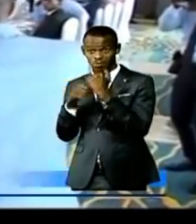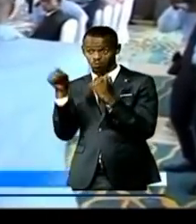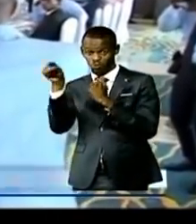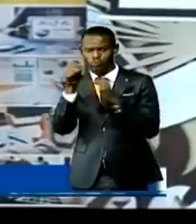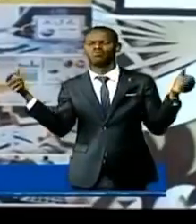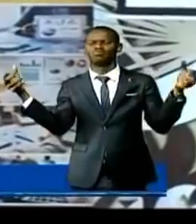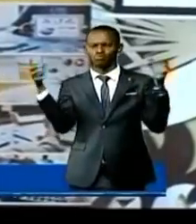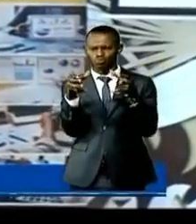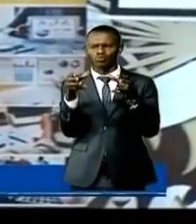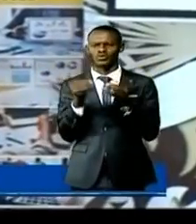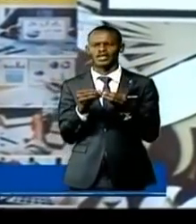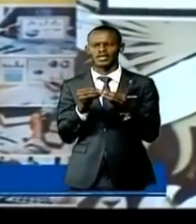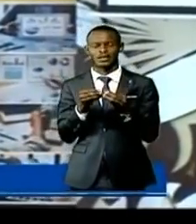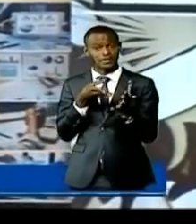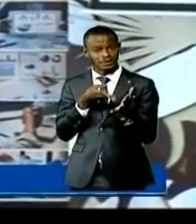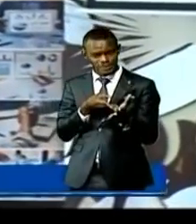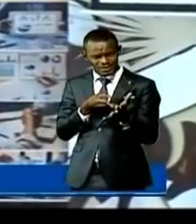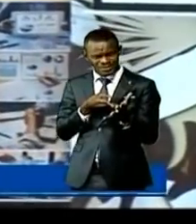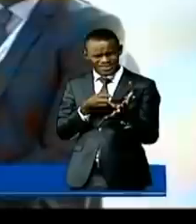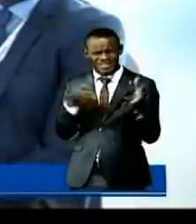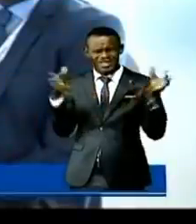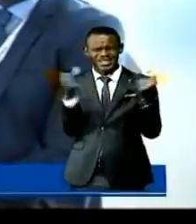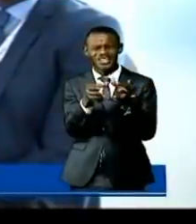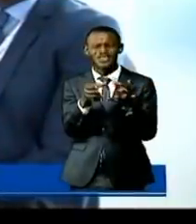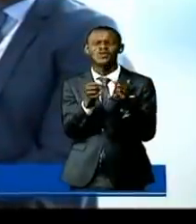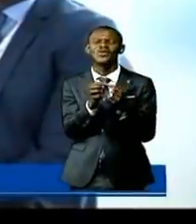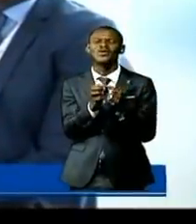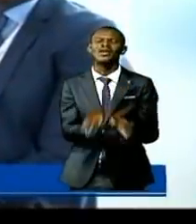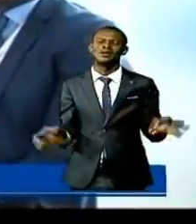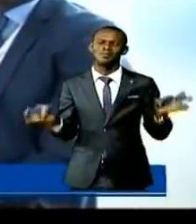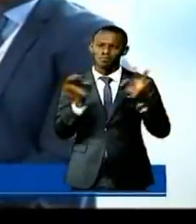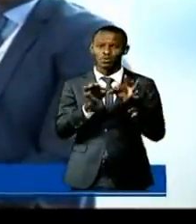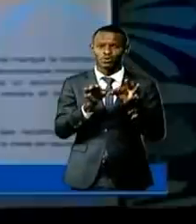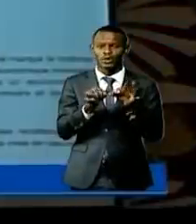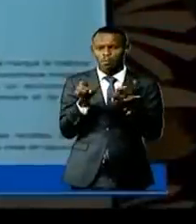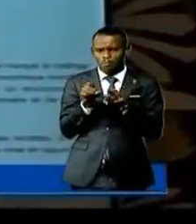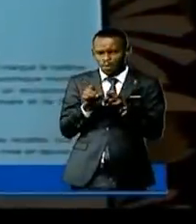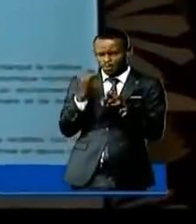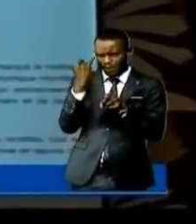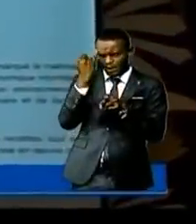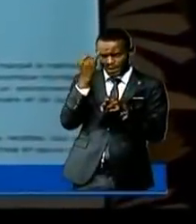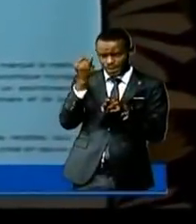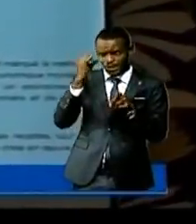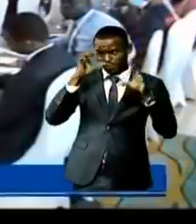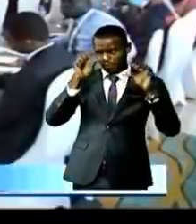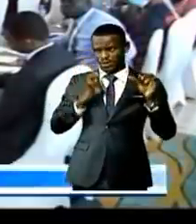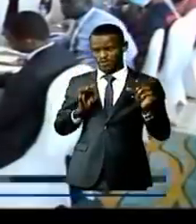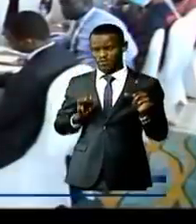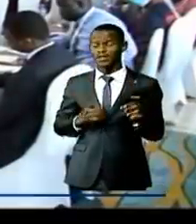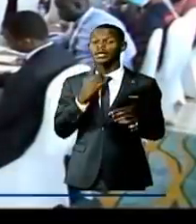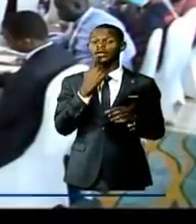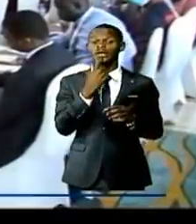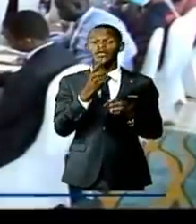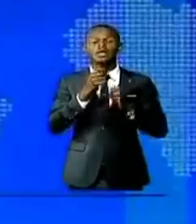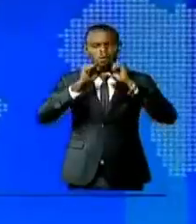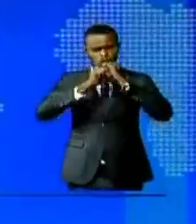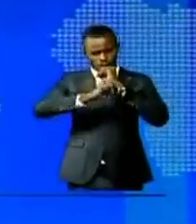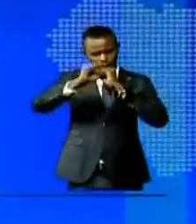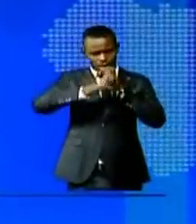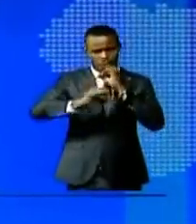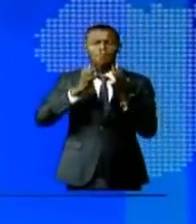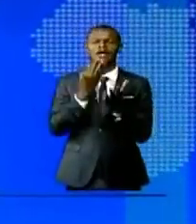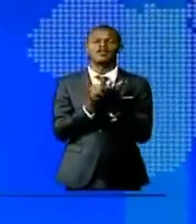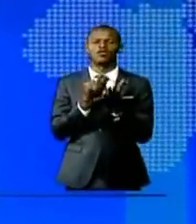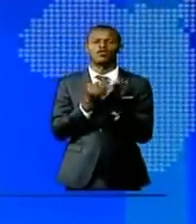fait la suite logique de la campagne de civisme fiscal lancée par le président de la République, Félix-Antoine Tshisekedi de Tshilombo.